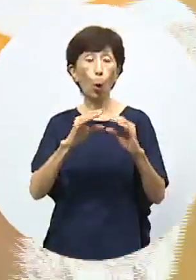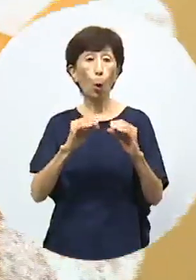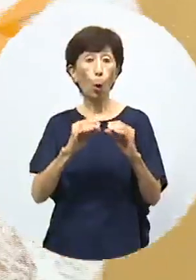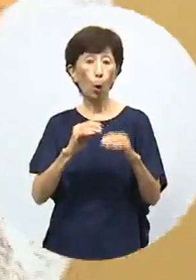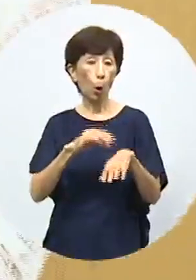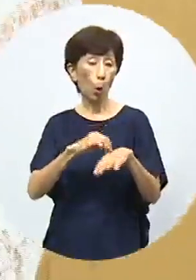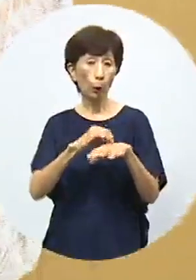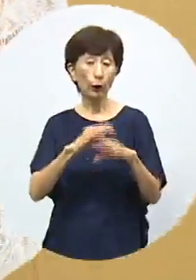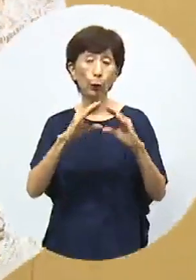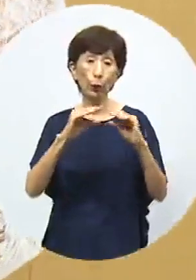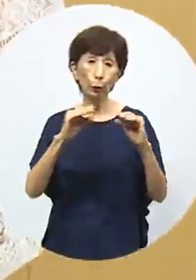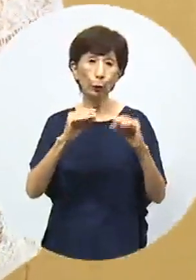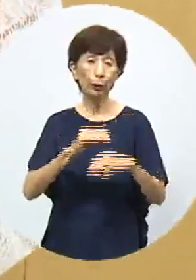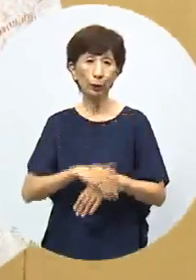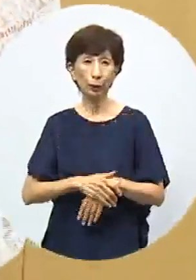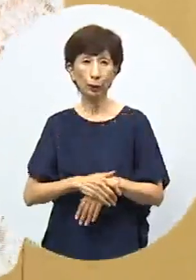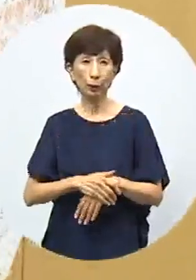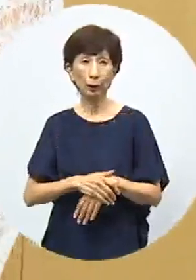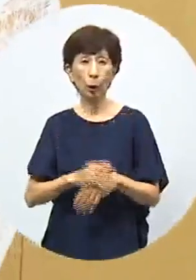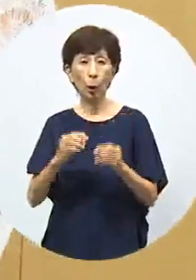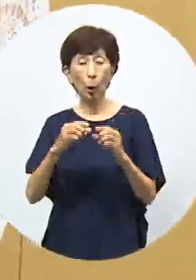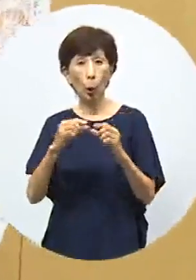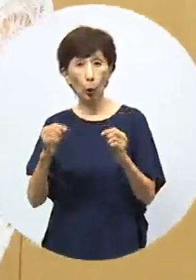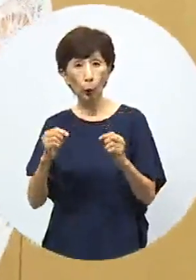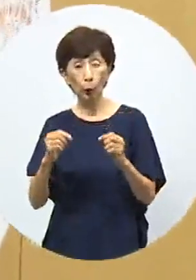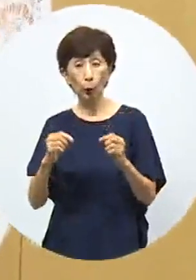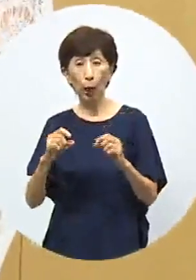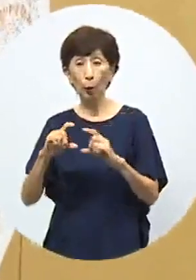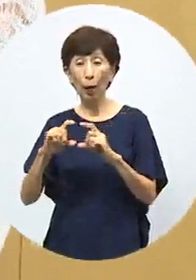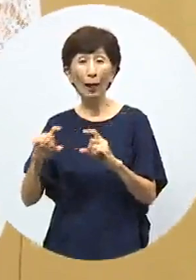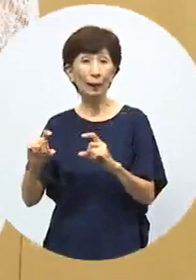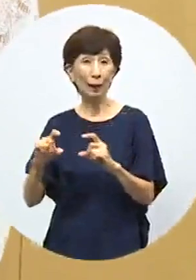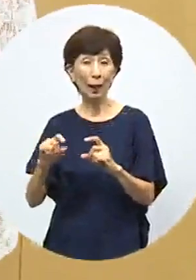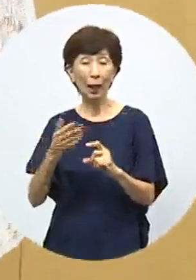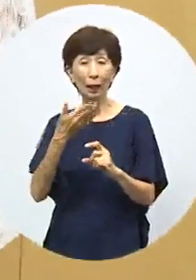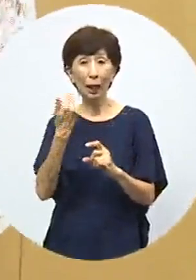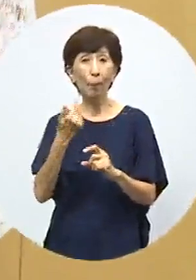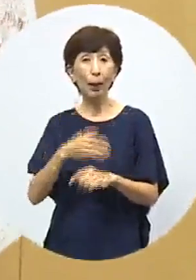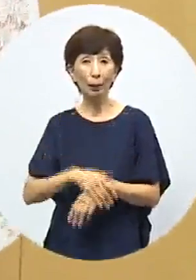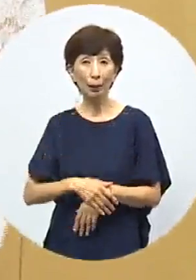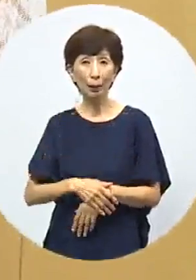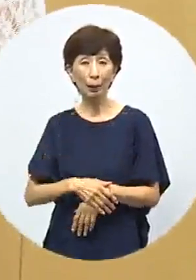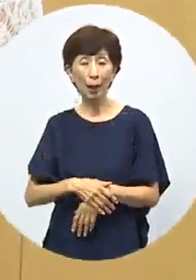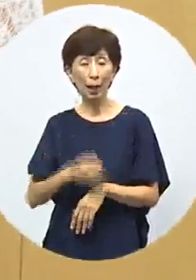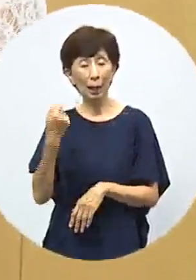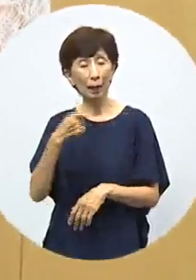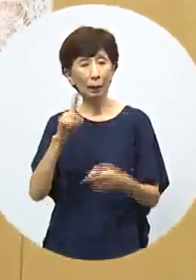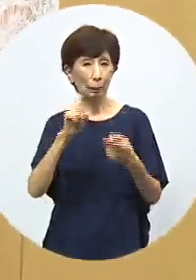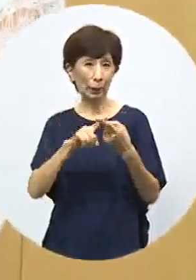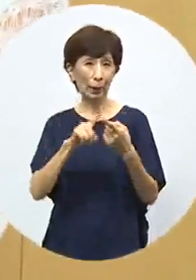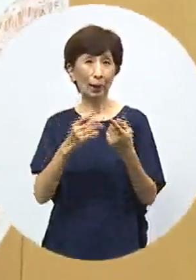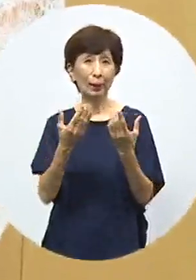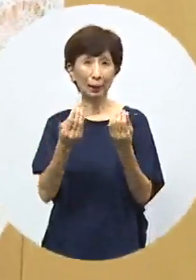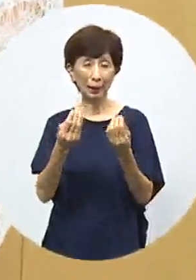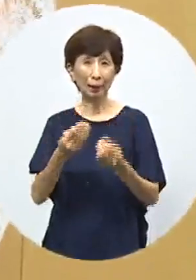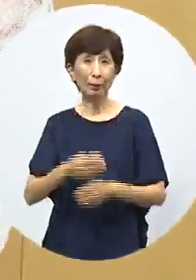ね、ジューシーなんですけれども、オクラも厚揚げもさっぱりしていますから、本当に夏にぴった